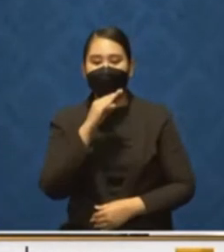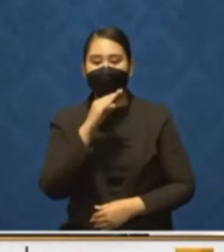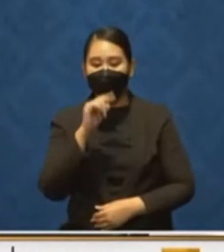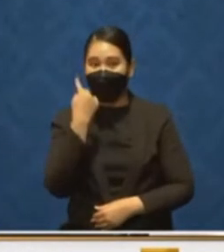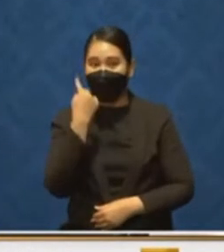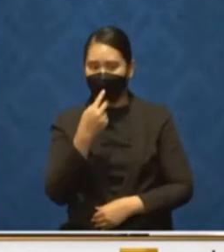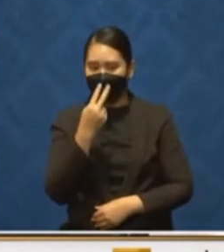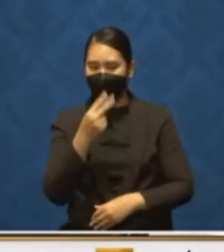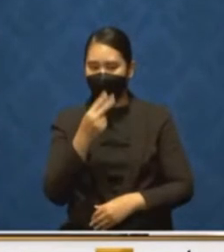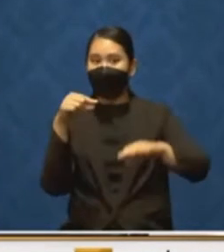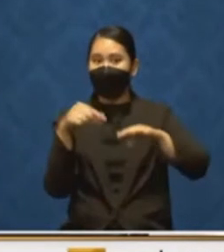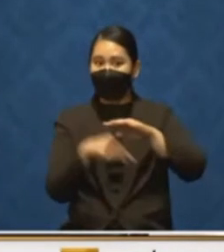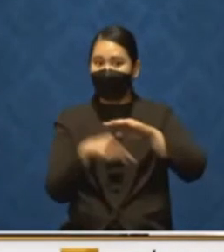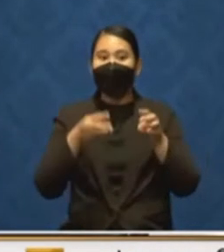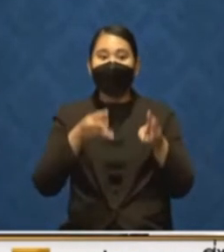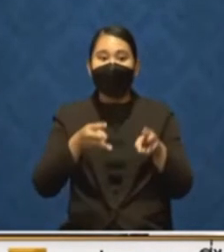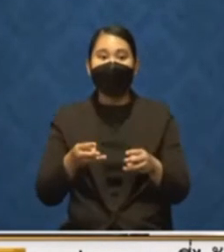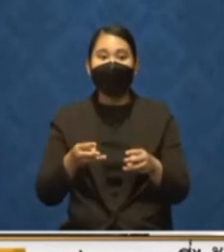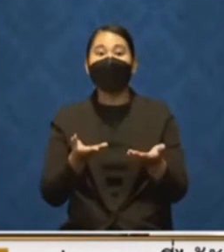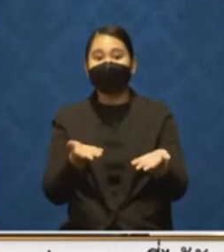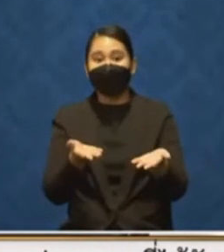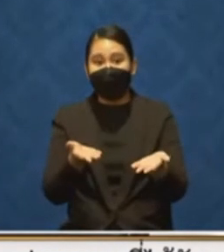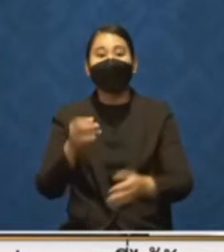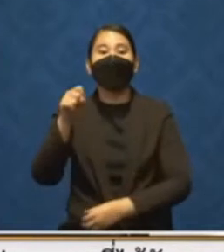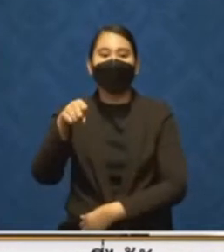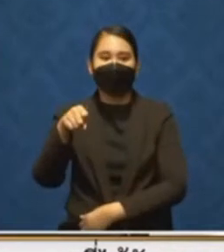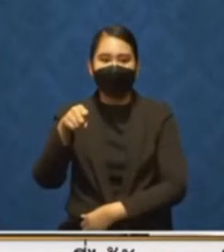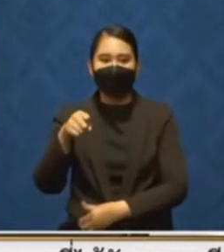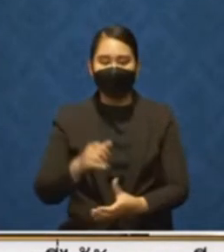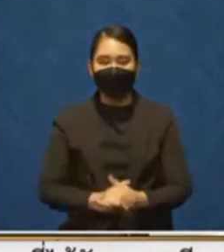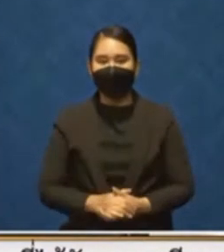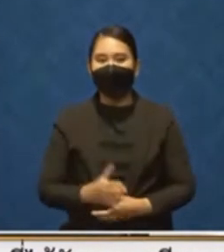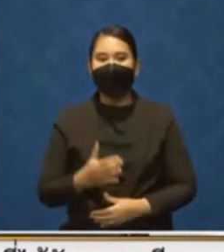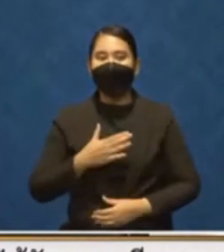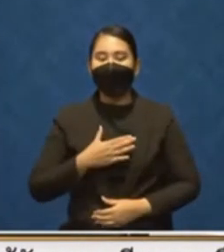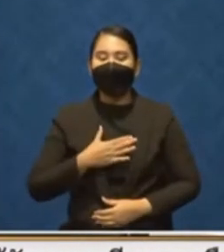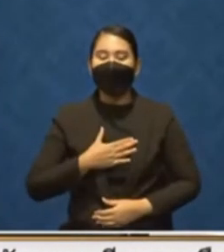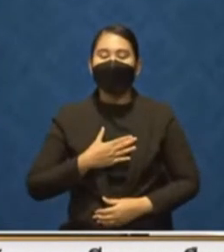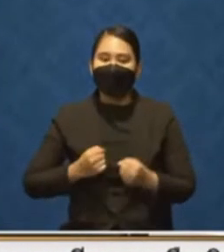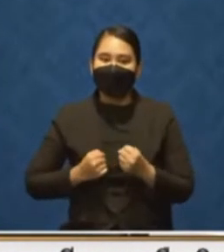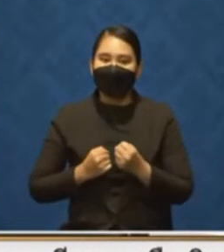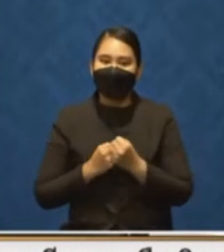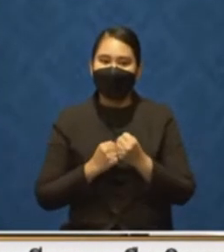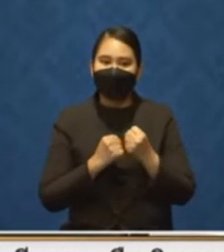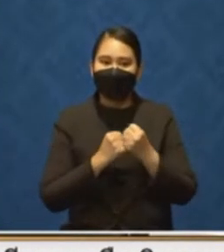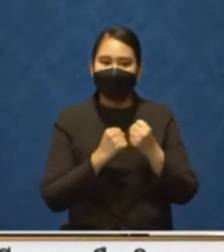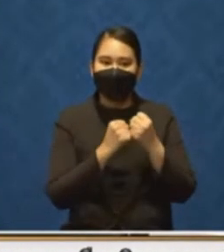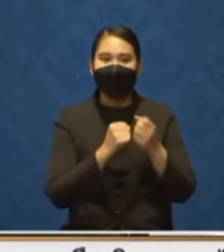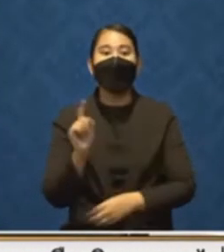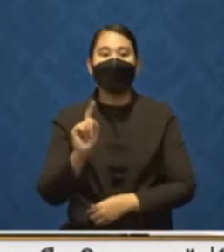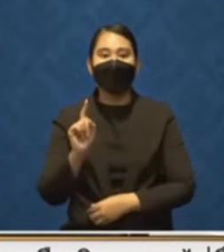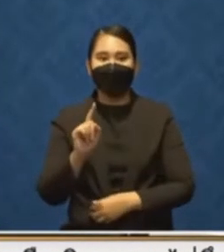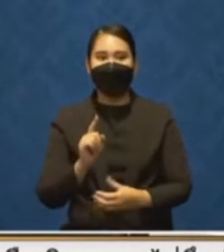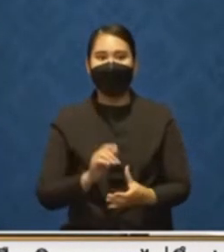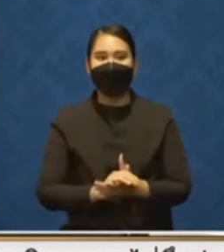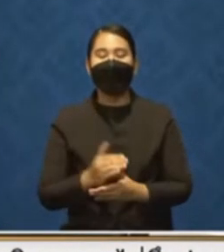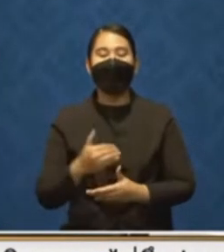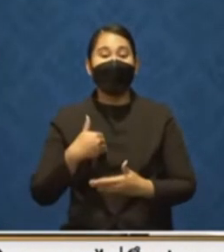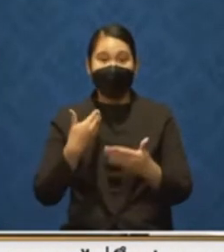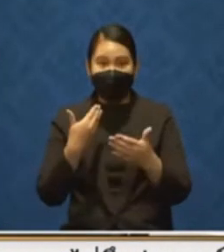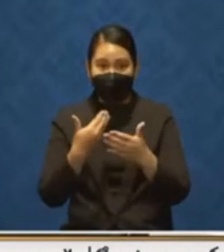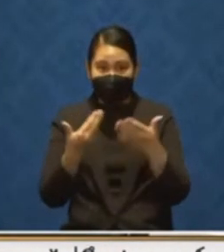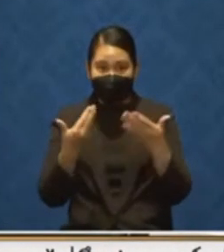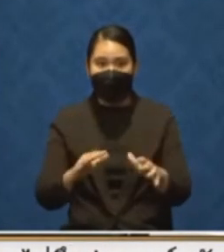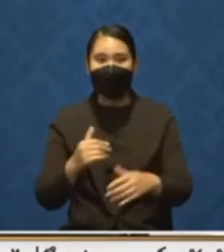ทุจริตก็ใช้วิธีการแบบนี้ใช่ไหมผมไม่ย่อท้อต่อประธานครับสุดท้ายผมก็ทำหนังสือ